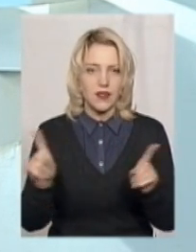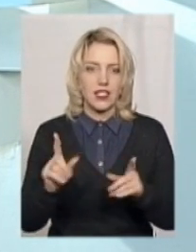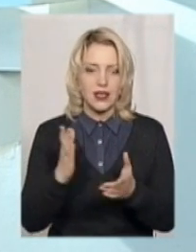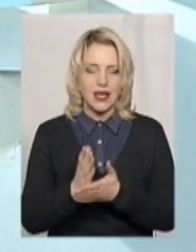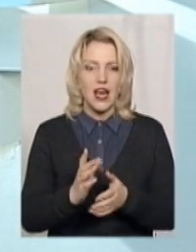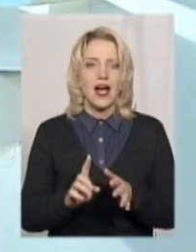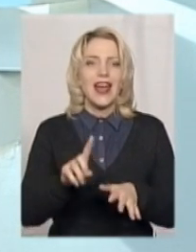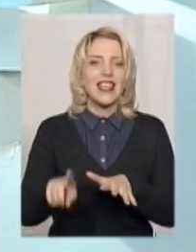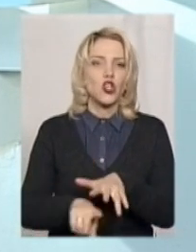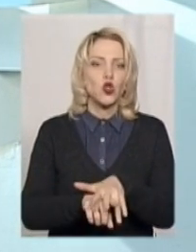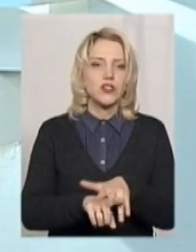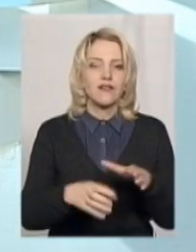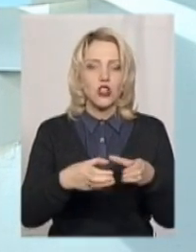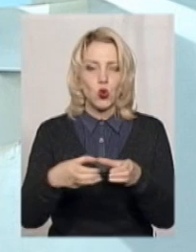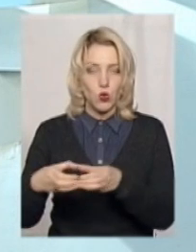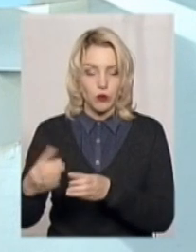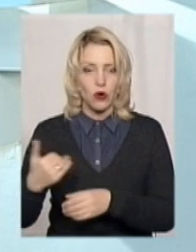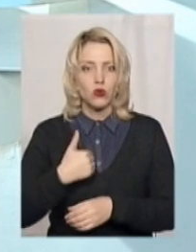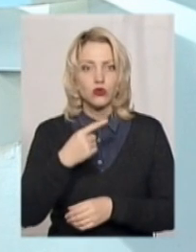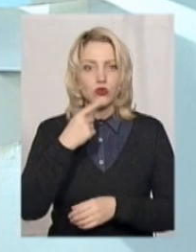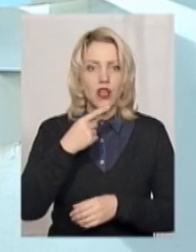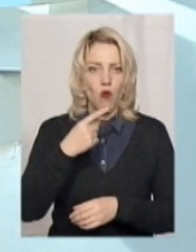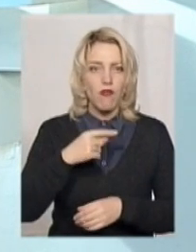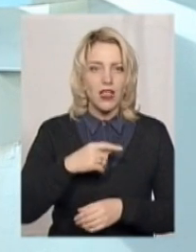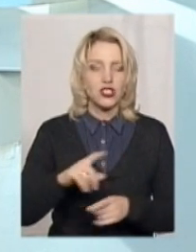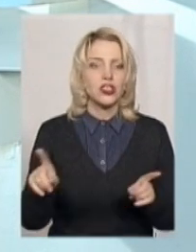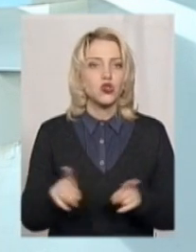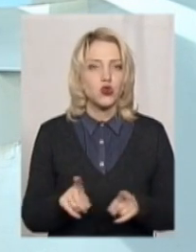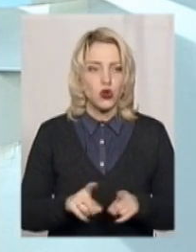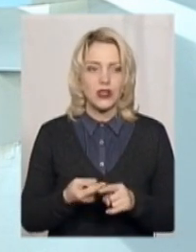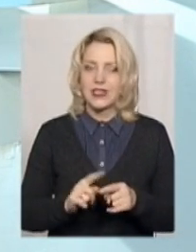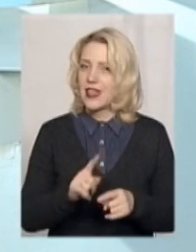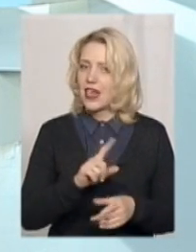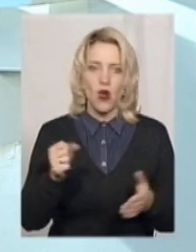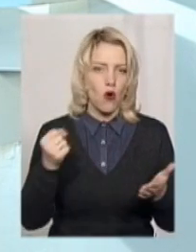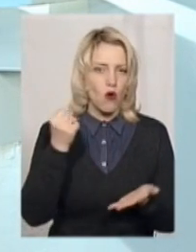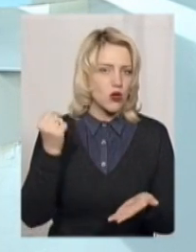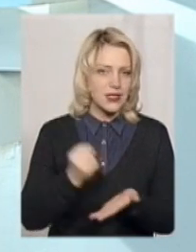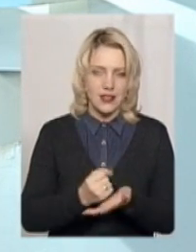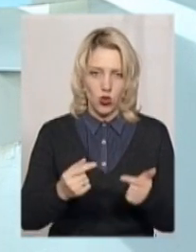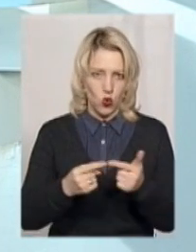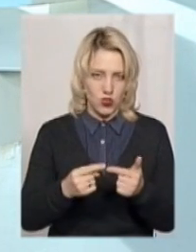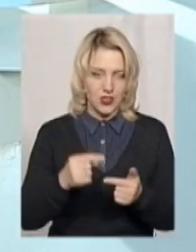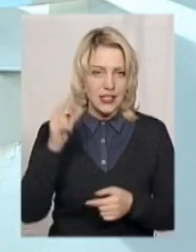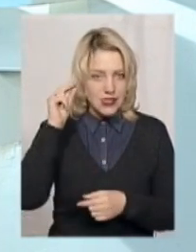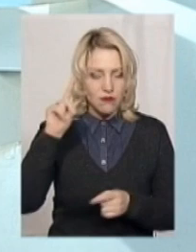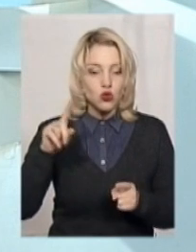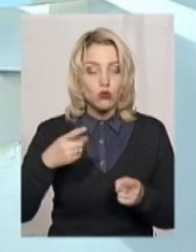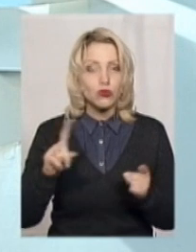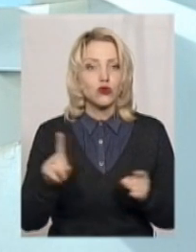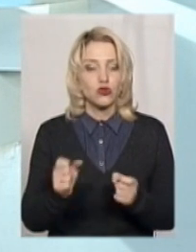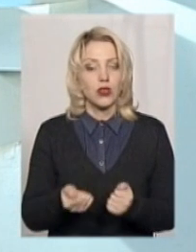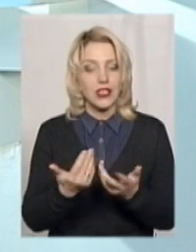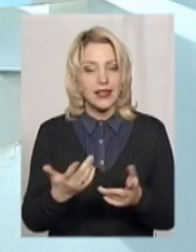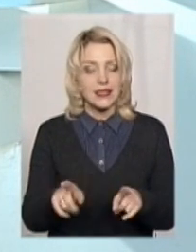групи. Хочу зауважити, що це не остаточна цифра, тому що кількість